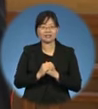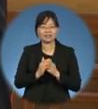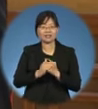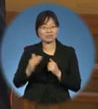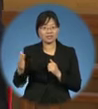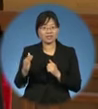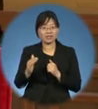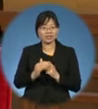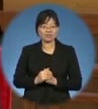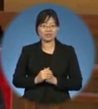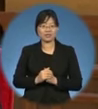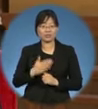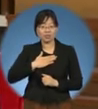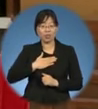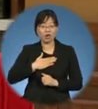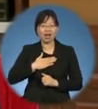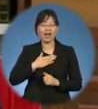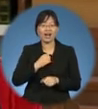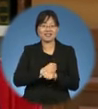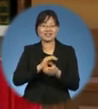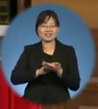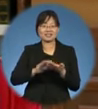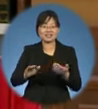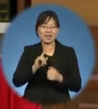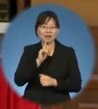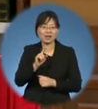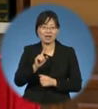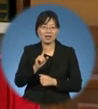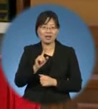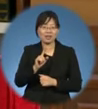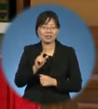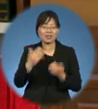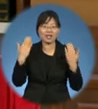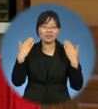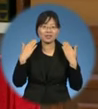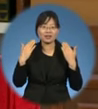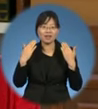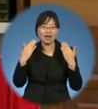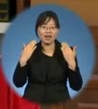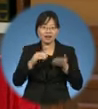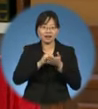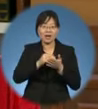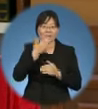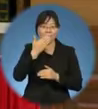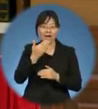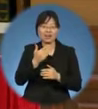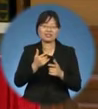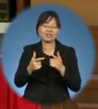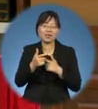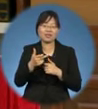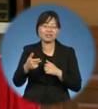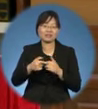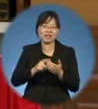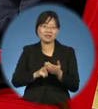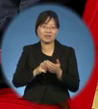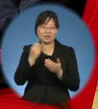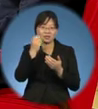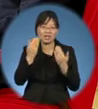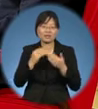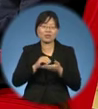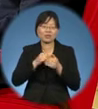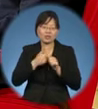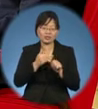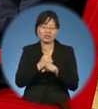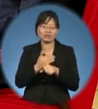그래서 저는 하겠습니다 그랬죠. 예. 저는 가겠습니다. 학교 간다는 게 더 컸어요 사실. 고등학교를 보내준다니까.